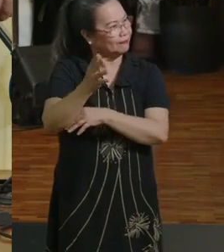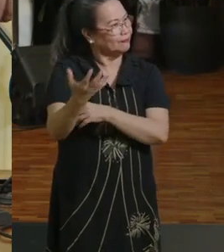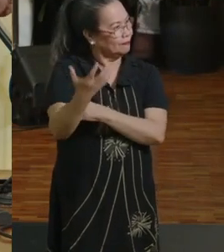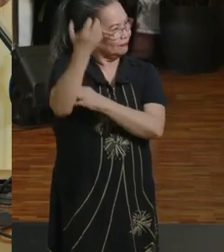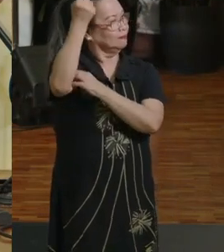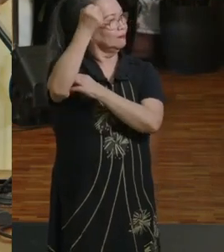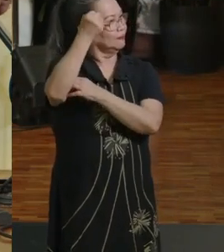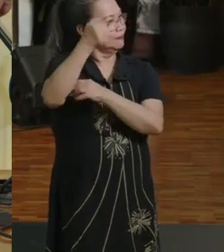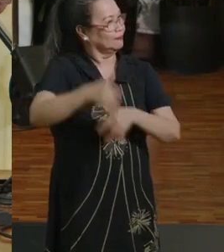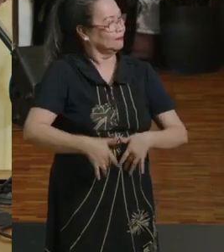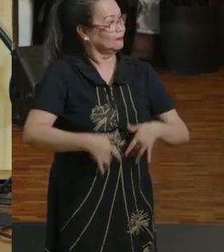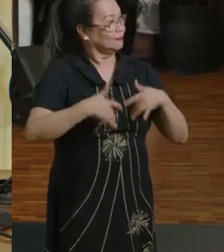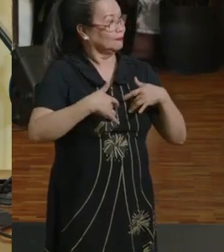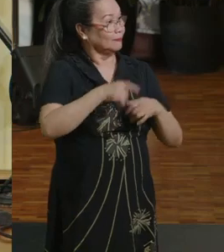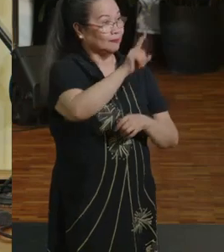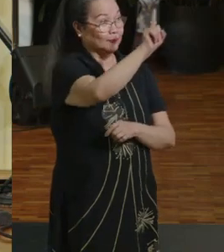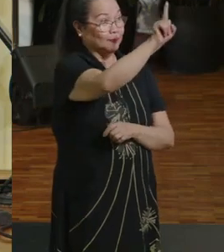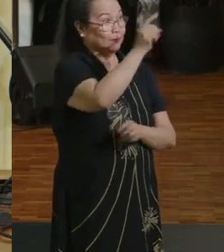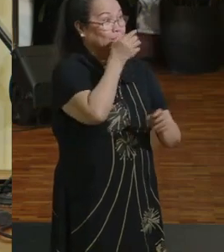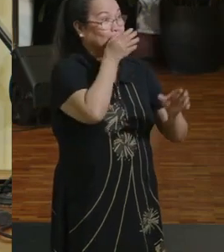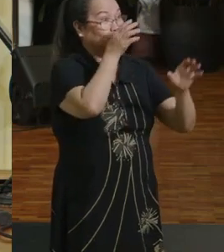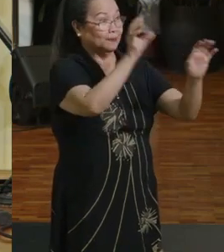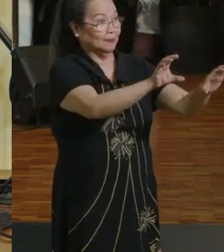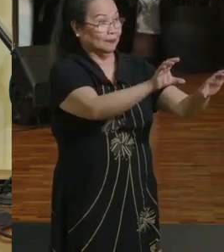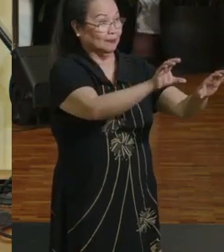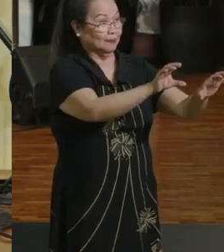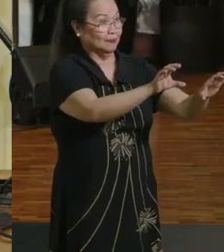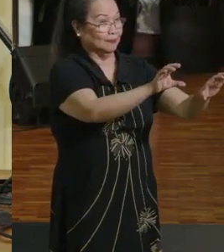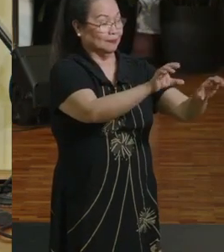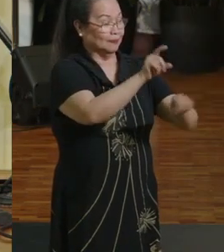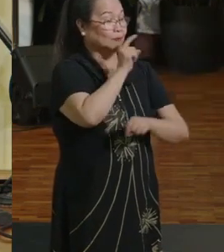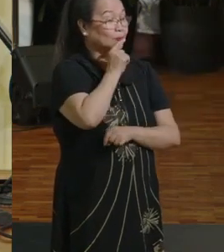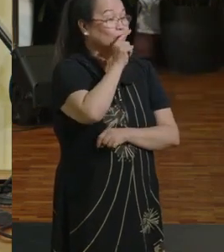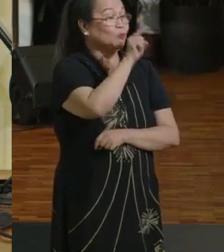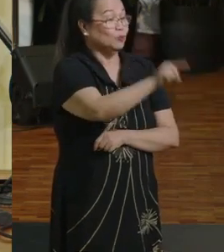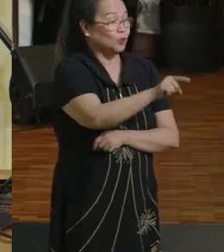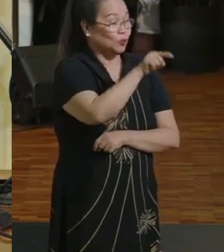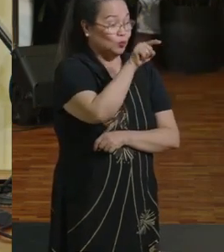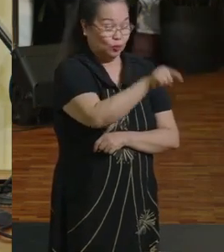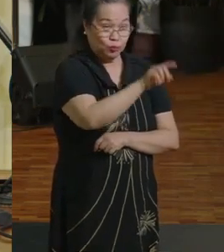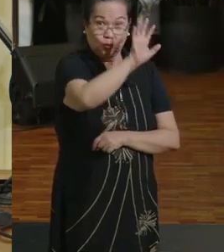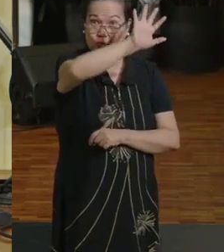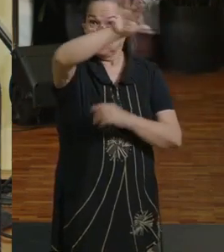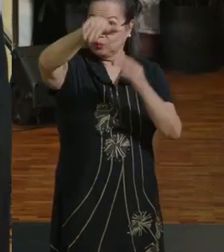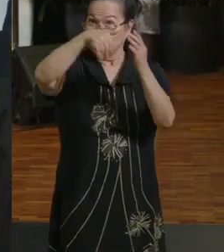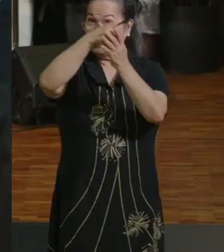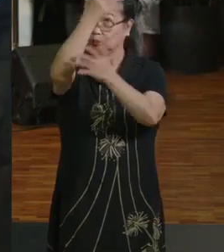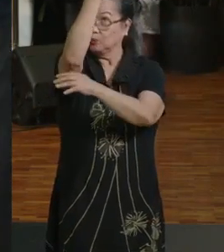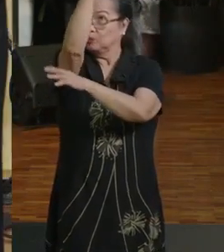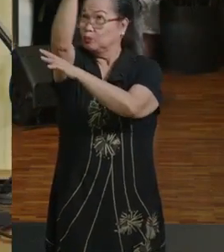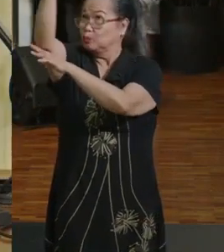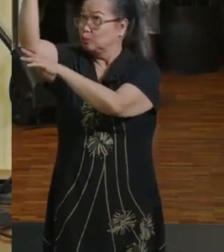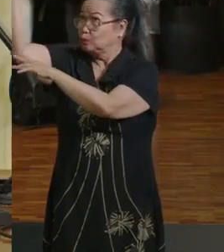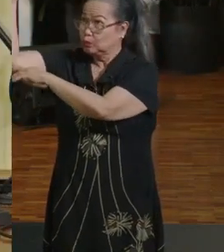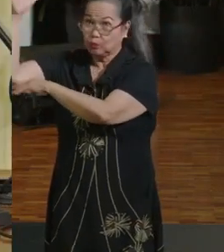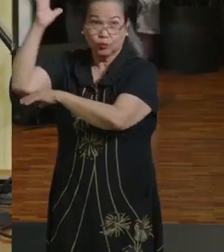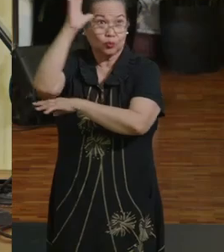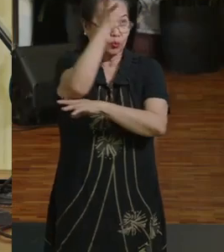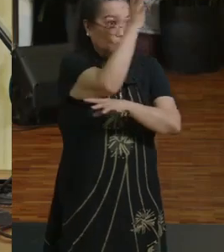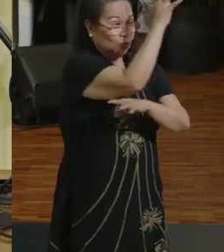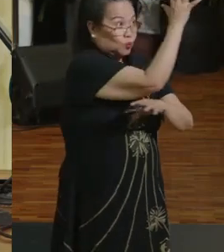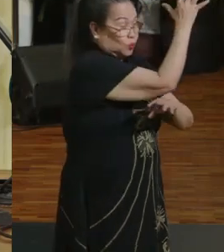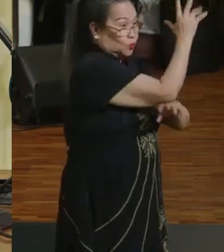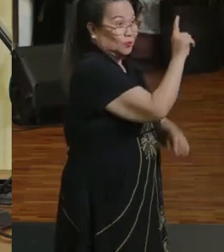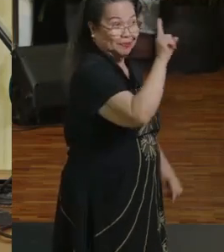kanila. Isang commandment lang binigay sa kanila. Sa lahat ng prutas dito, isa